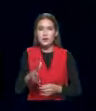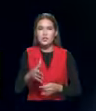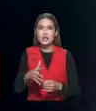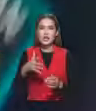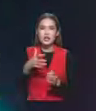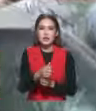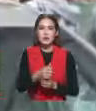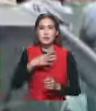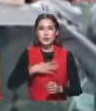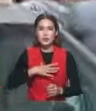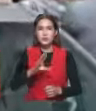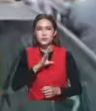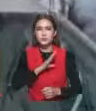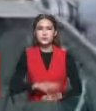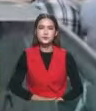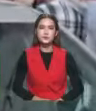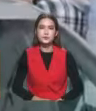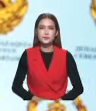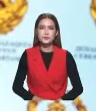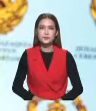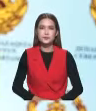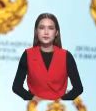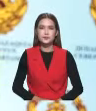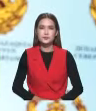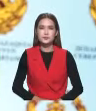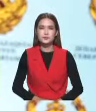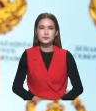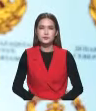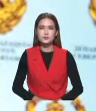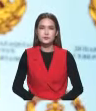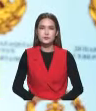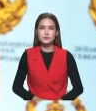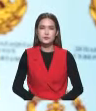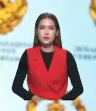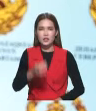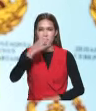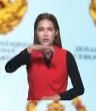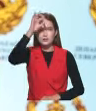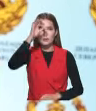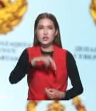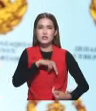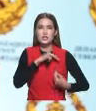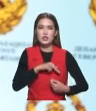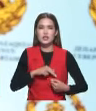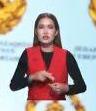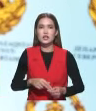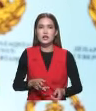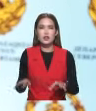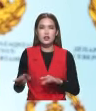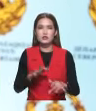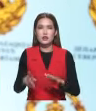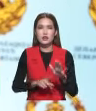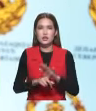баса көктеп кіруге мәжбүр болды. Төтенше жағдайлар департаментінің қызметкері өзін шатырға байлап, терезе арқылы ішке